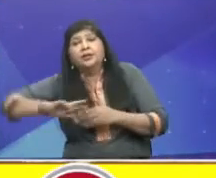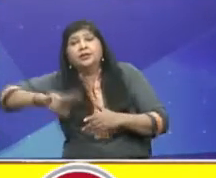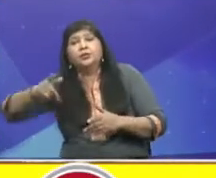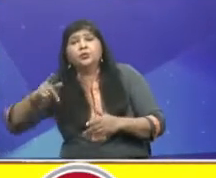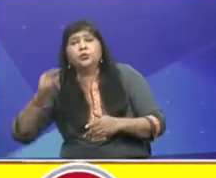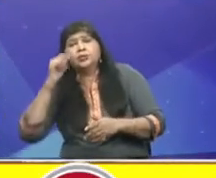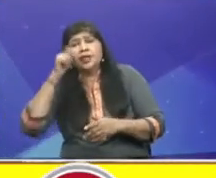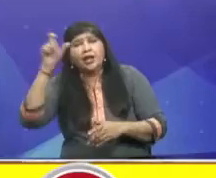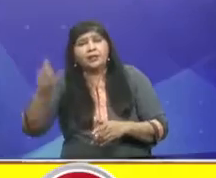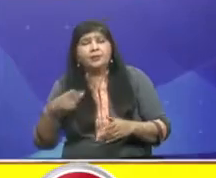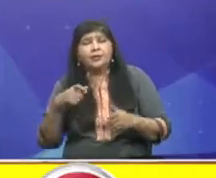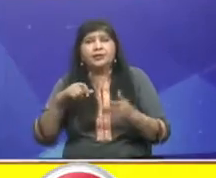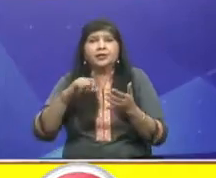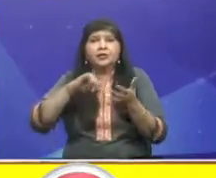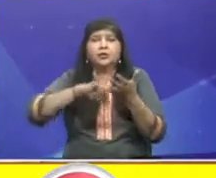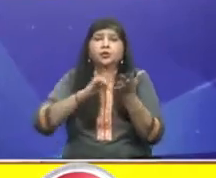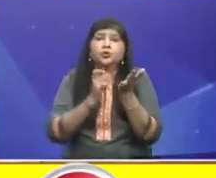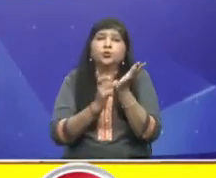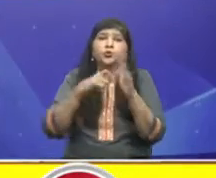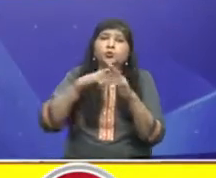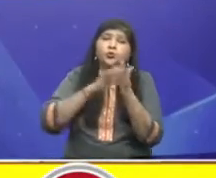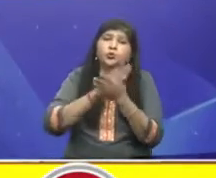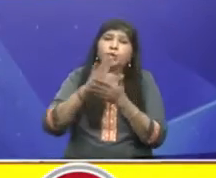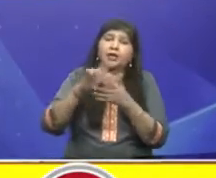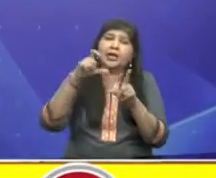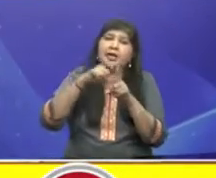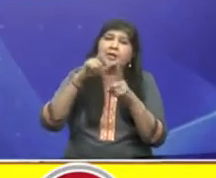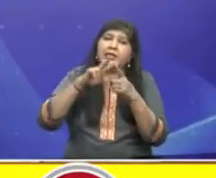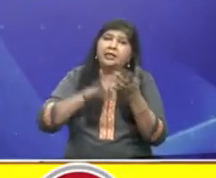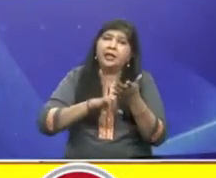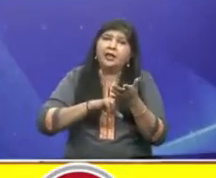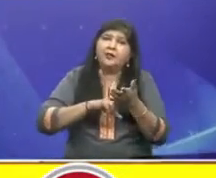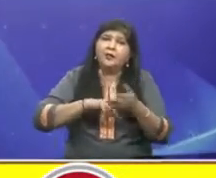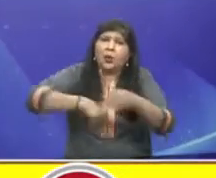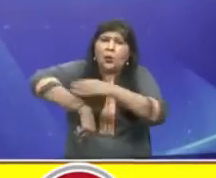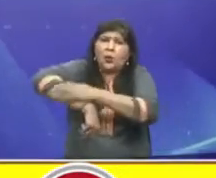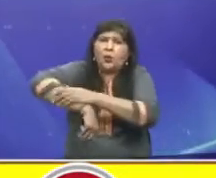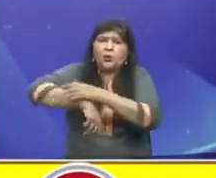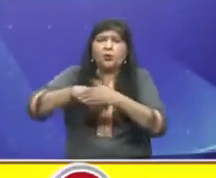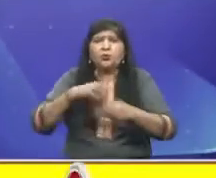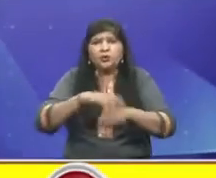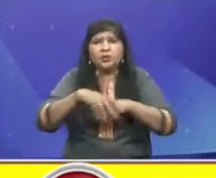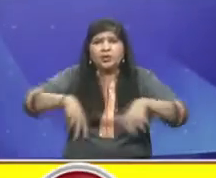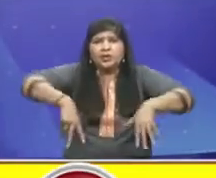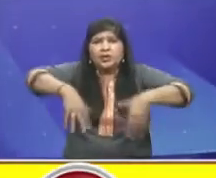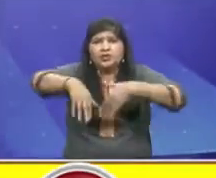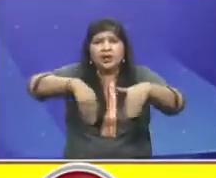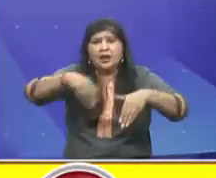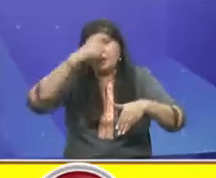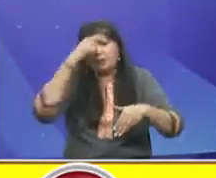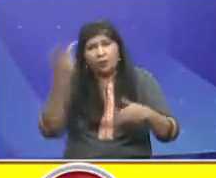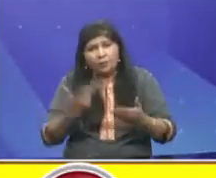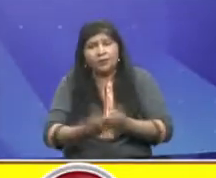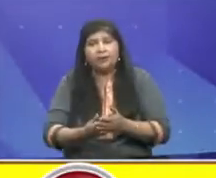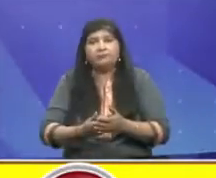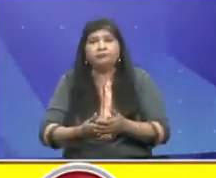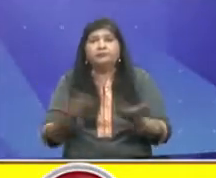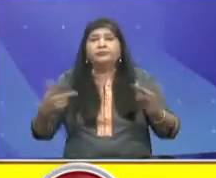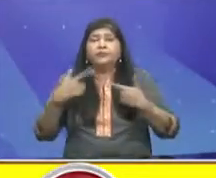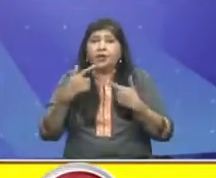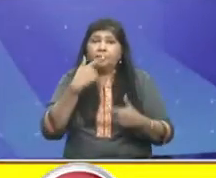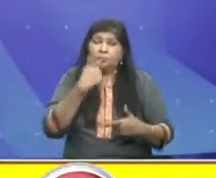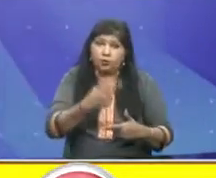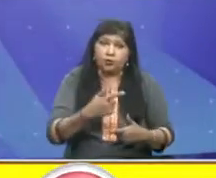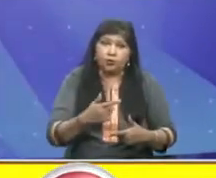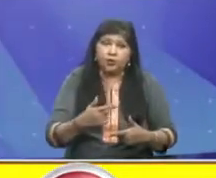हमारे साथ सुख देवी जी जुड़ रही हैं। घुटनों की समस्या ने उन्हें बहुत परेशान कर दिया था। आइए हम